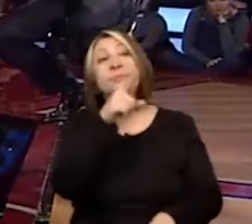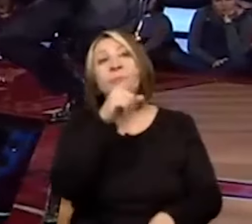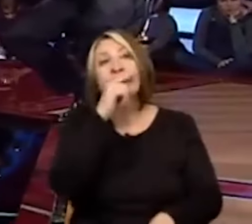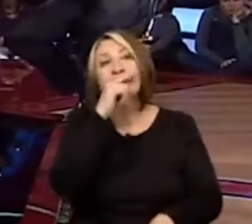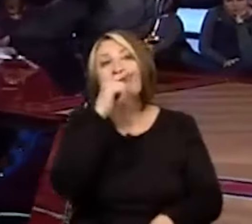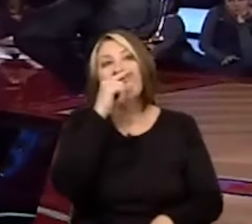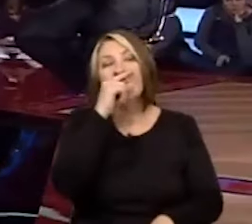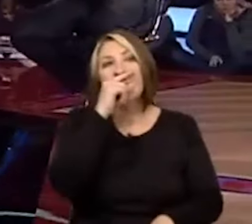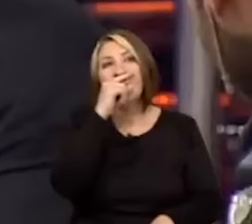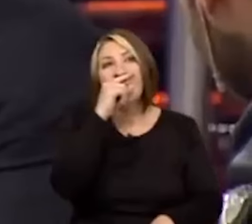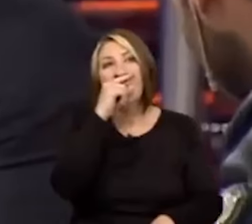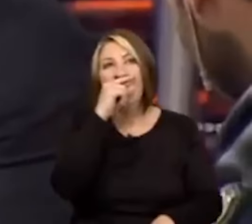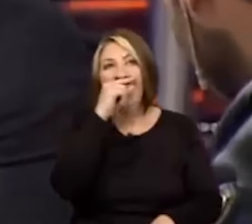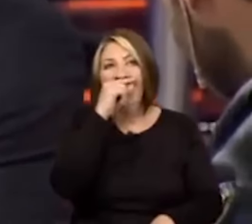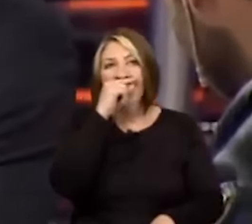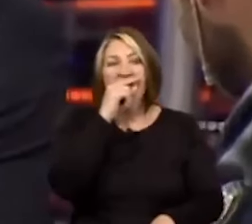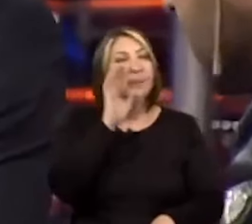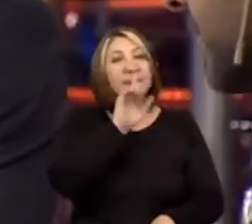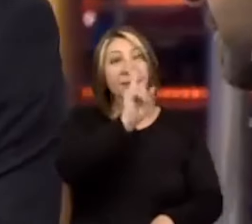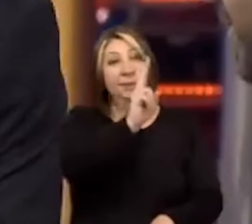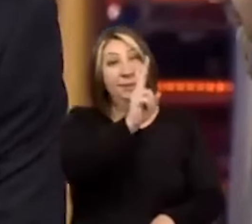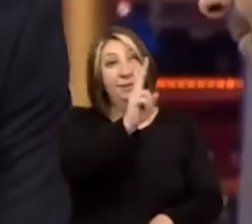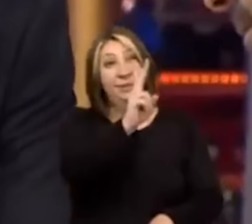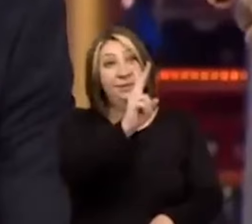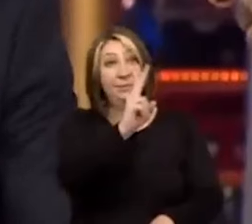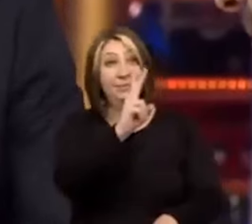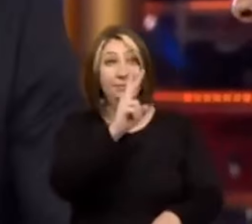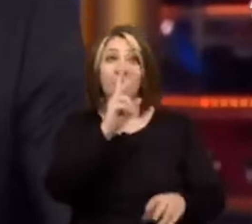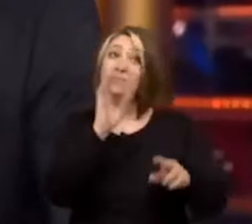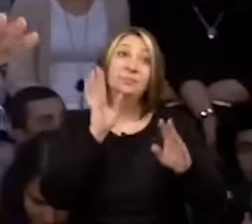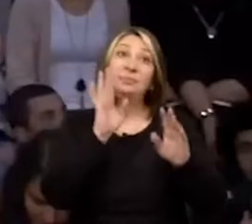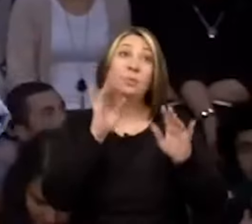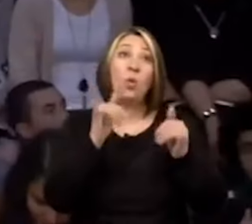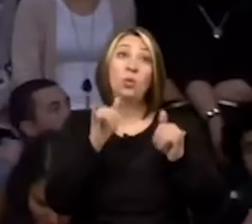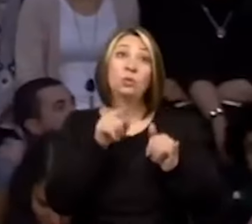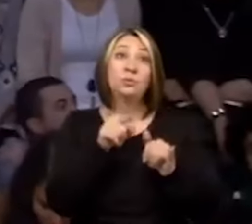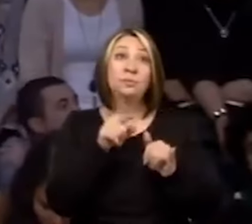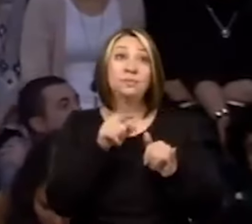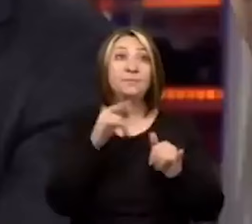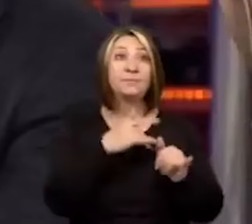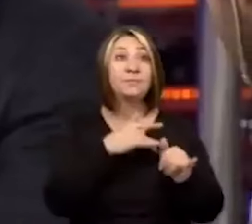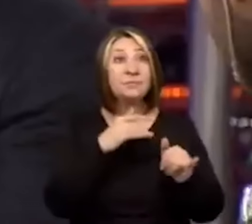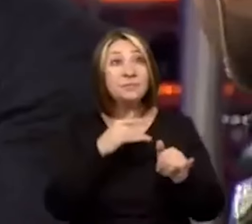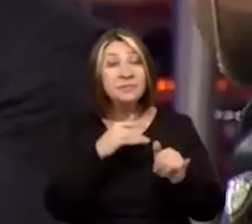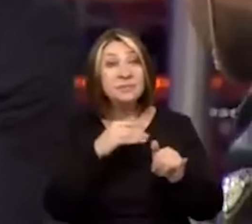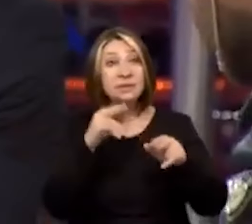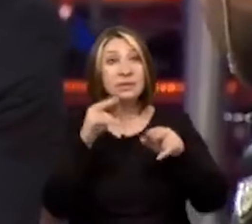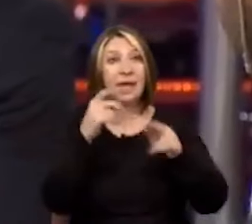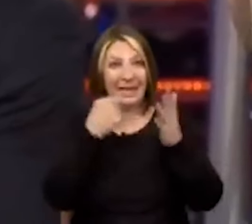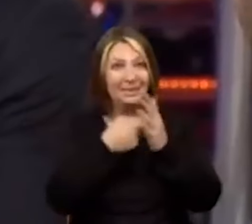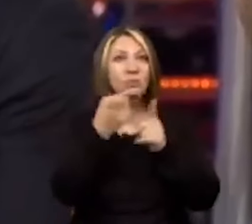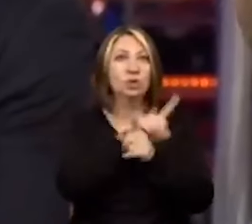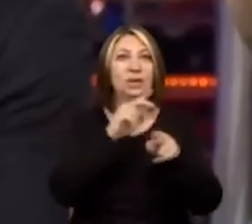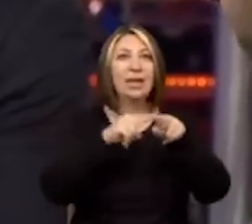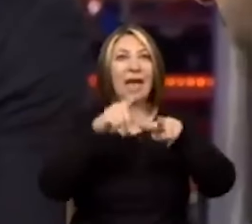Twitter adresini. Firmamı yine söylesem olur mu? Olmaz firma olmaz. Firma çünkü şey bu bir oyun bir yandan da acımayın peki, diyorum. Kaan İşçil.